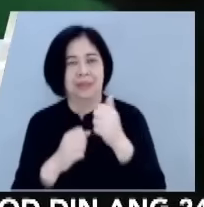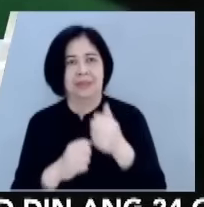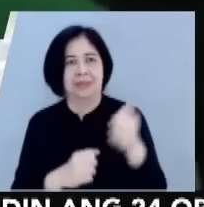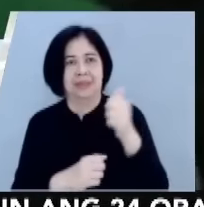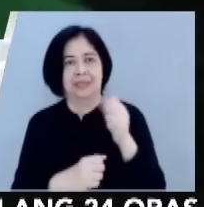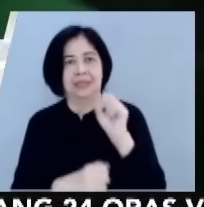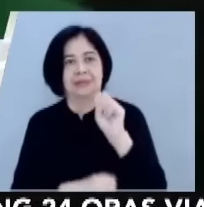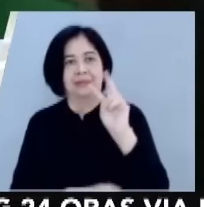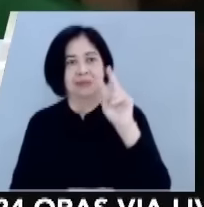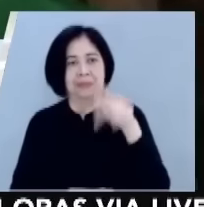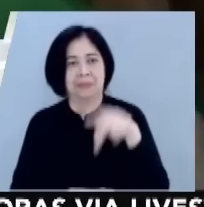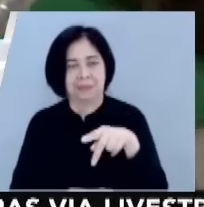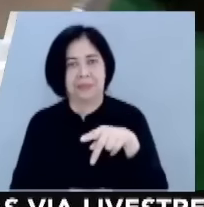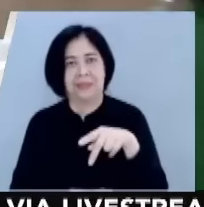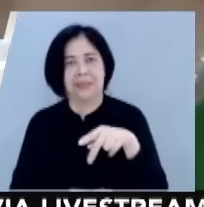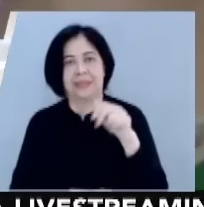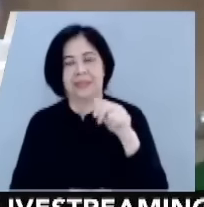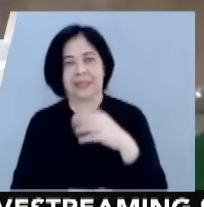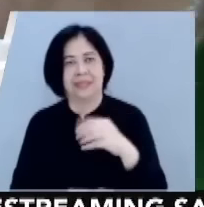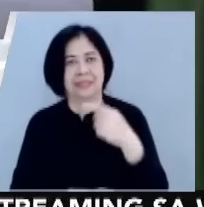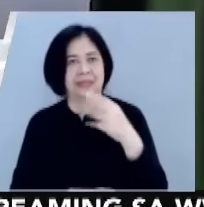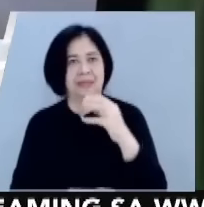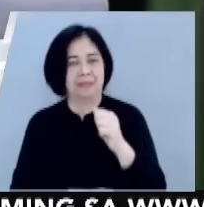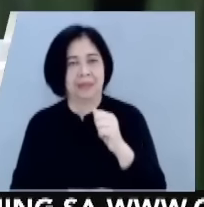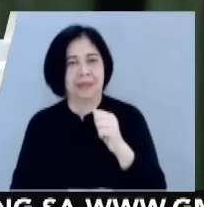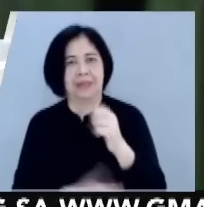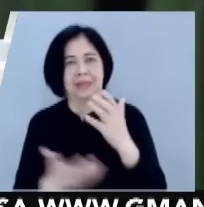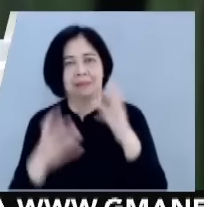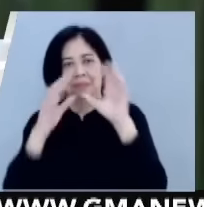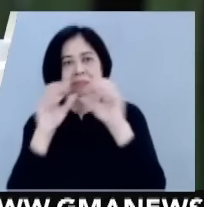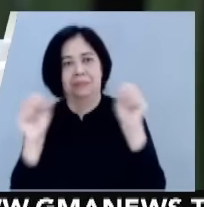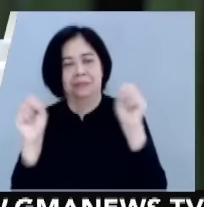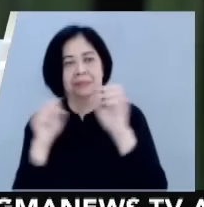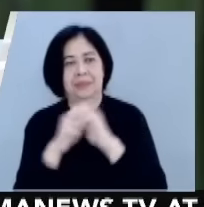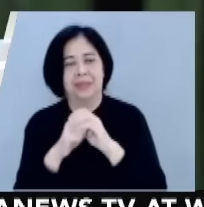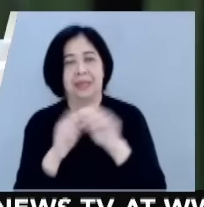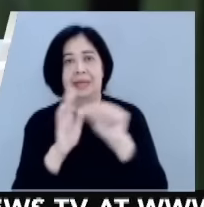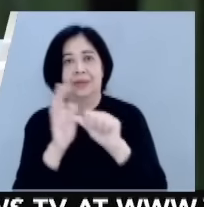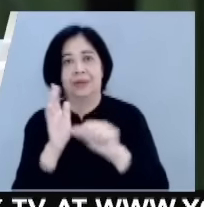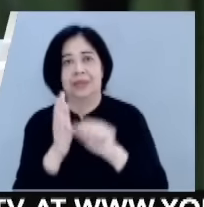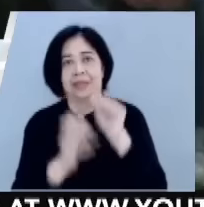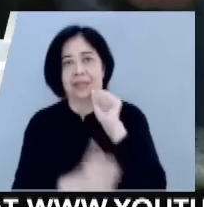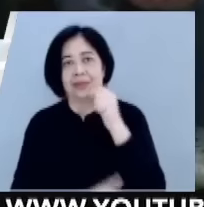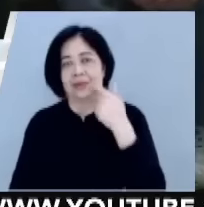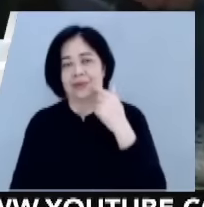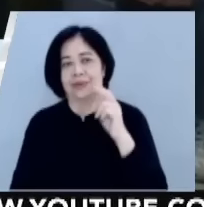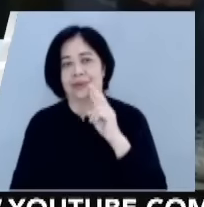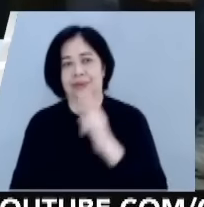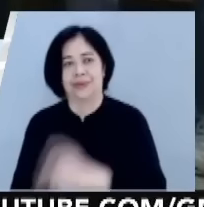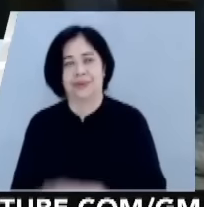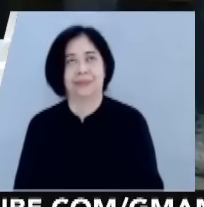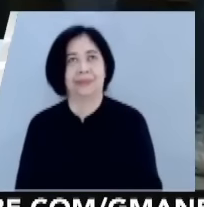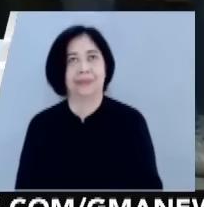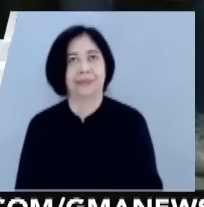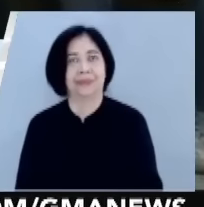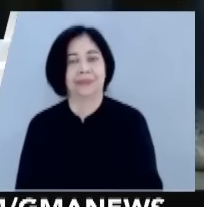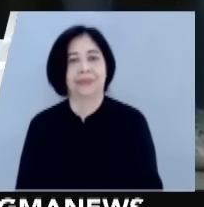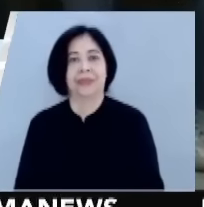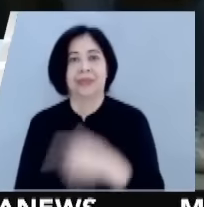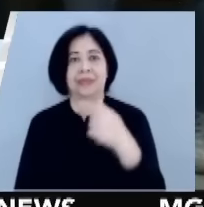Vice President at GMA Pictures President Attorney Annette Gozon Valdez, GMA Public